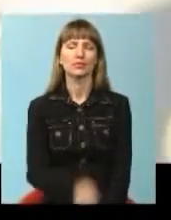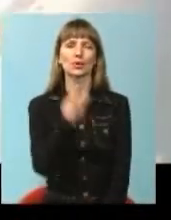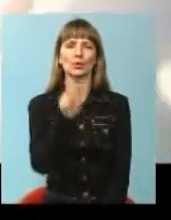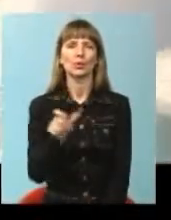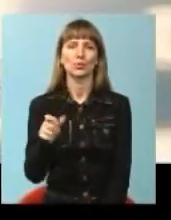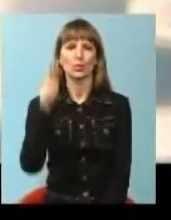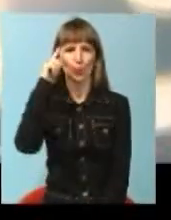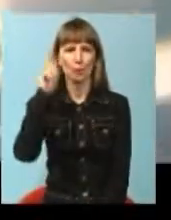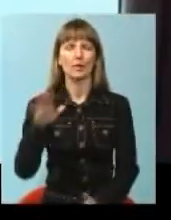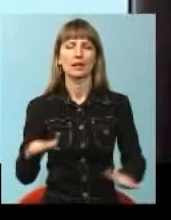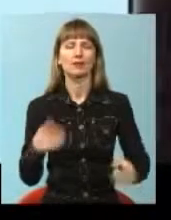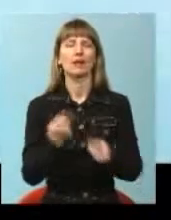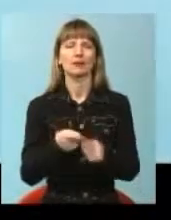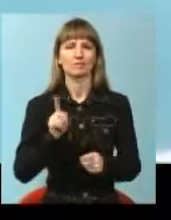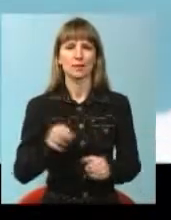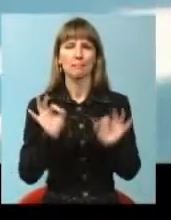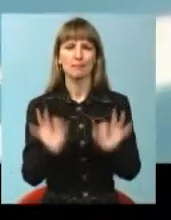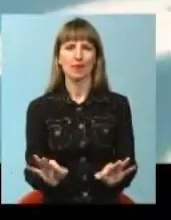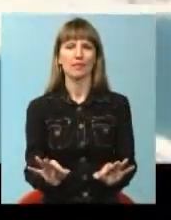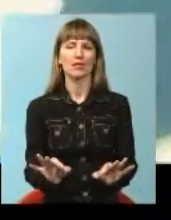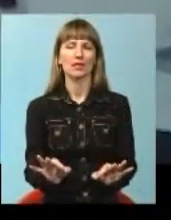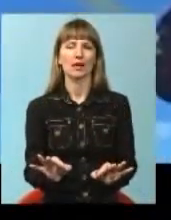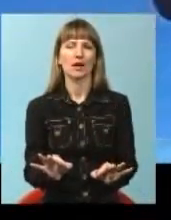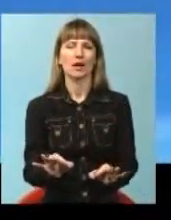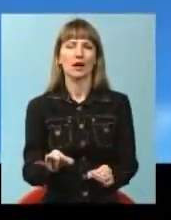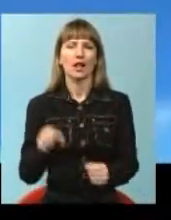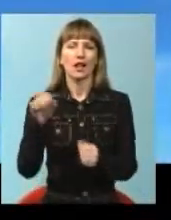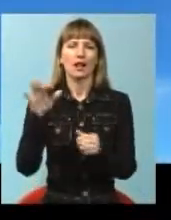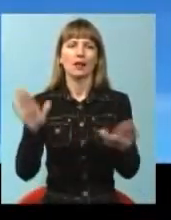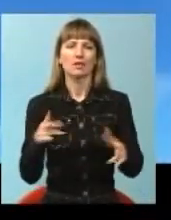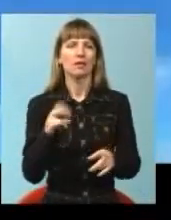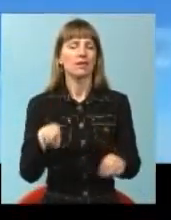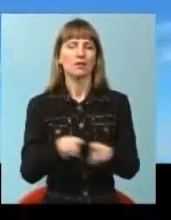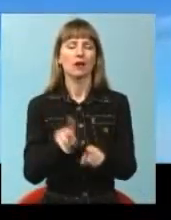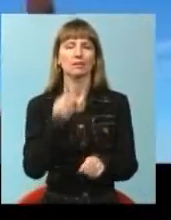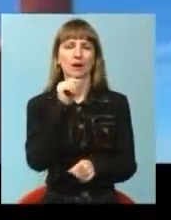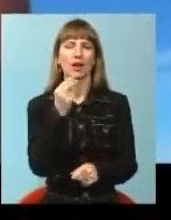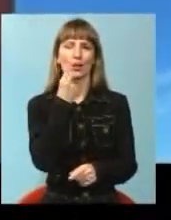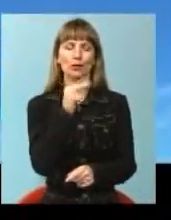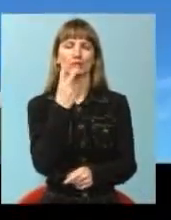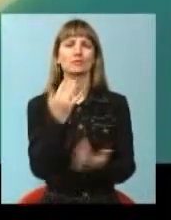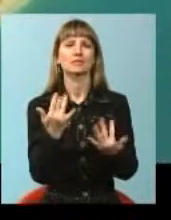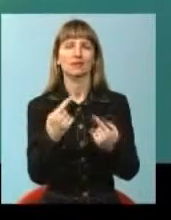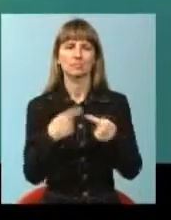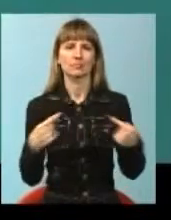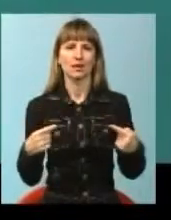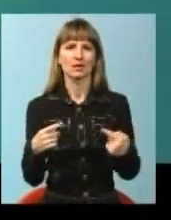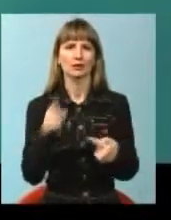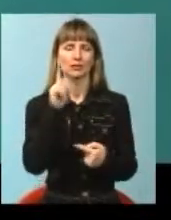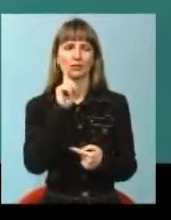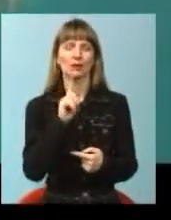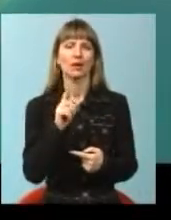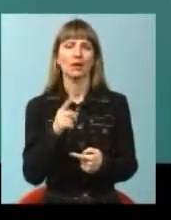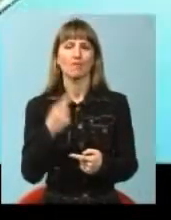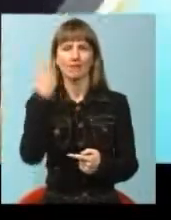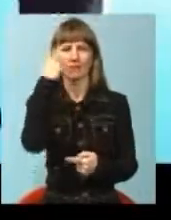Люди вміють літати, і це дійсно правда. Але літають вони не так, як птахи, а краще. Погляньте, скільки існує транспортних засобів чи